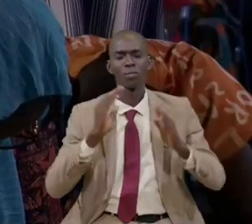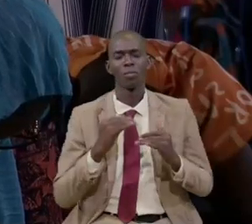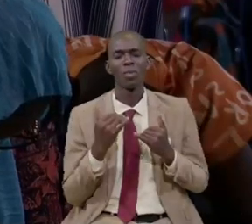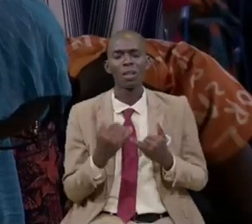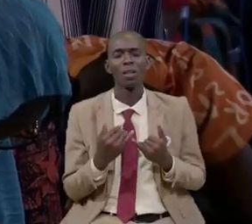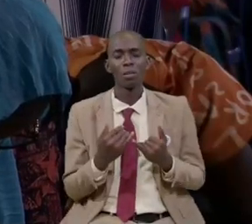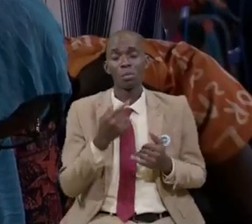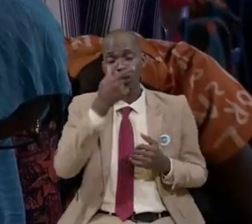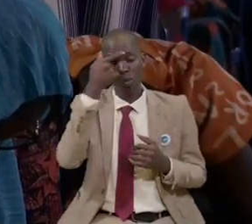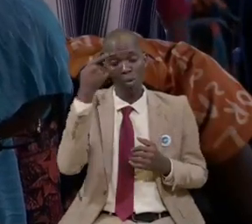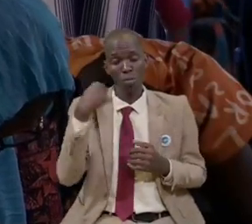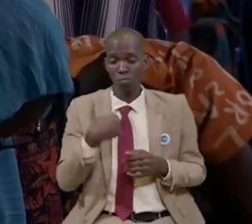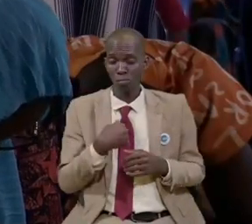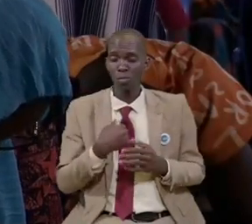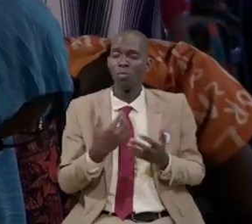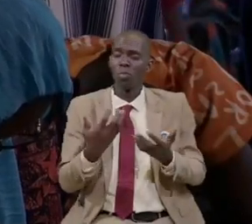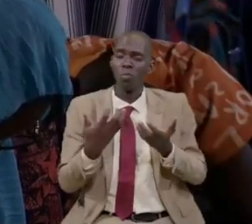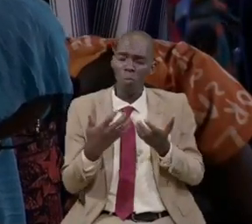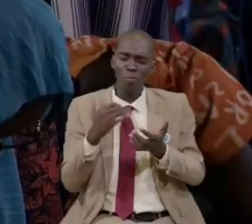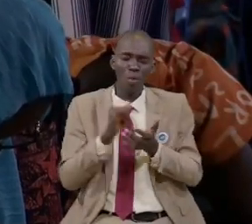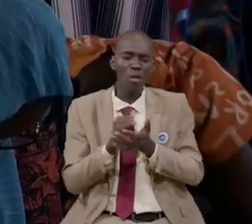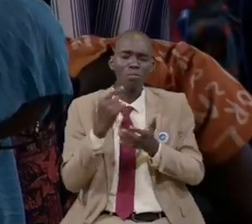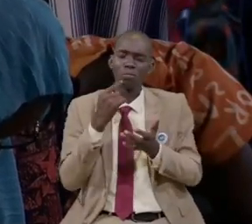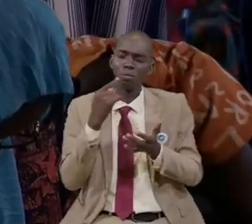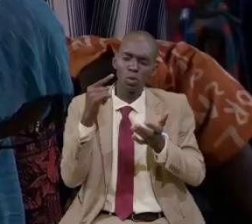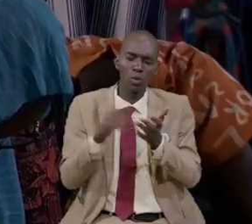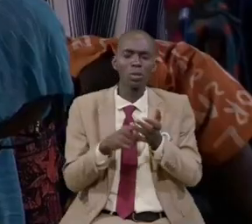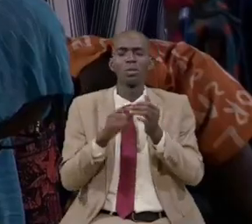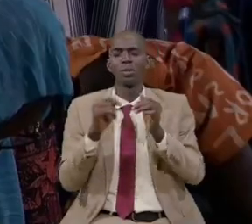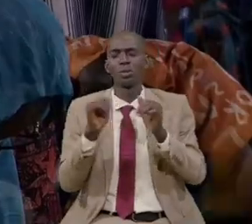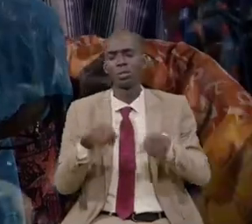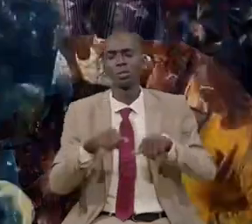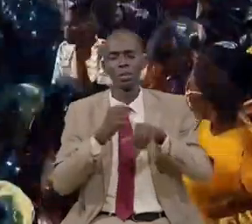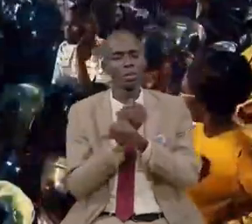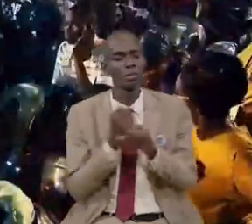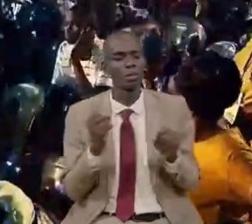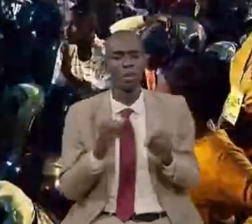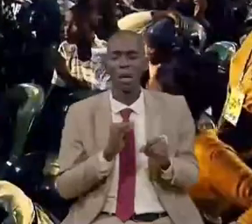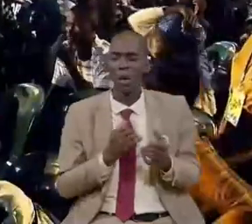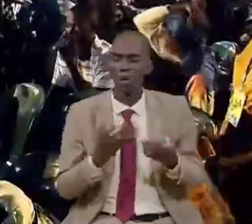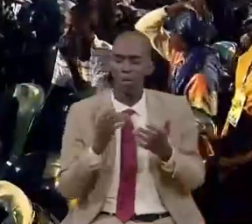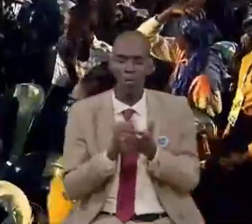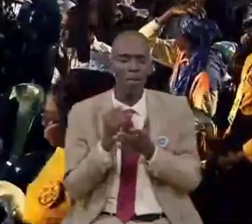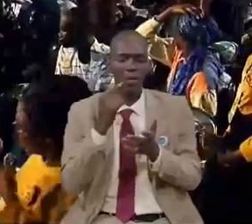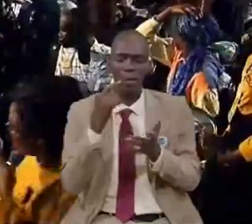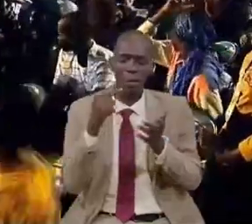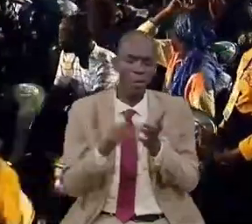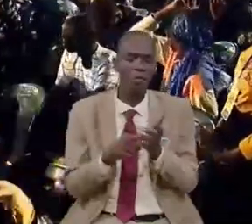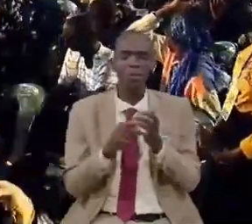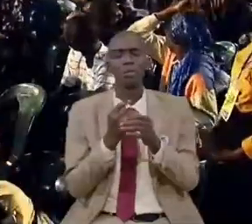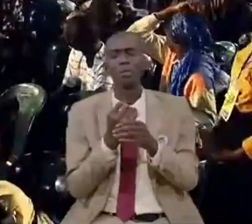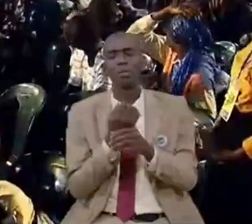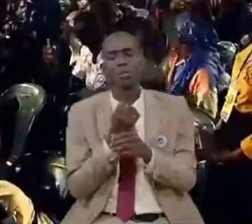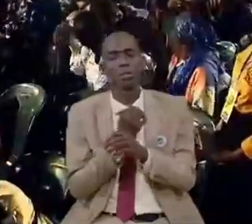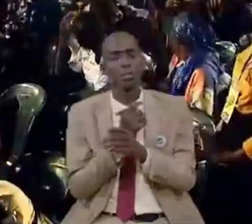veux ce salut remarquable. Je veux cette transformation remarquable.